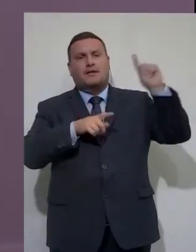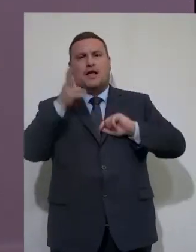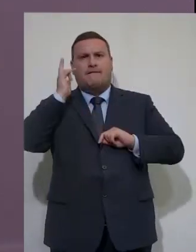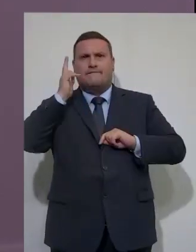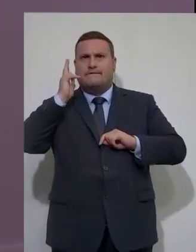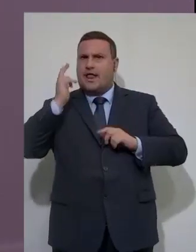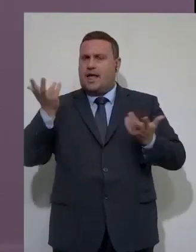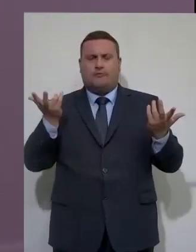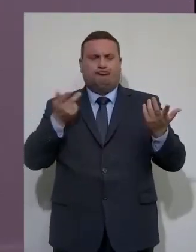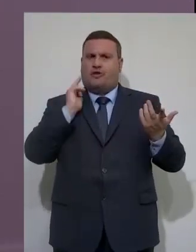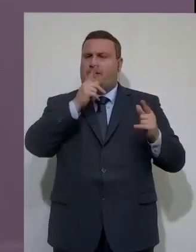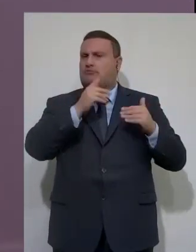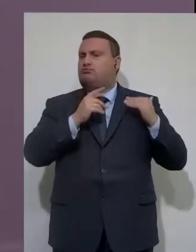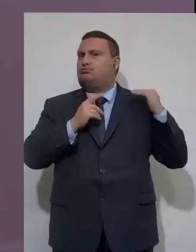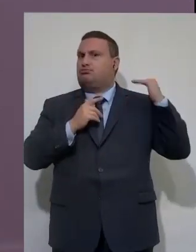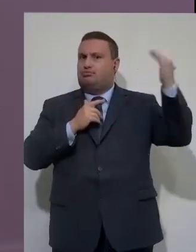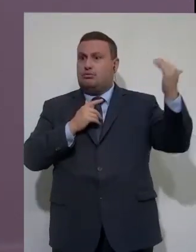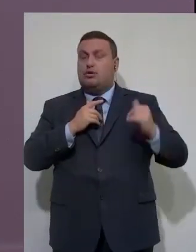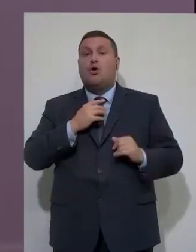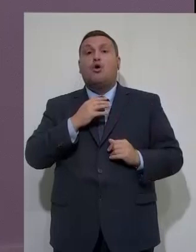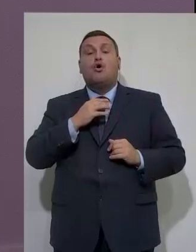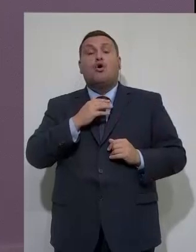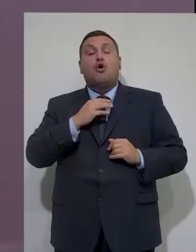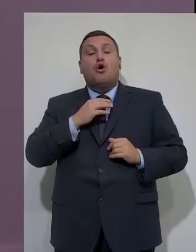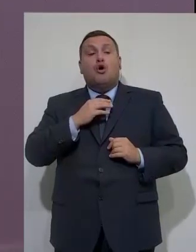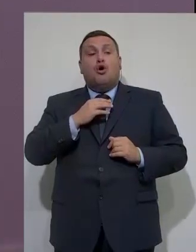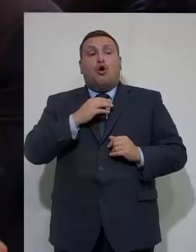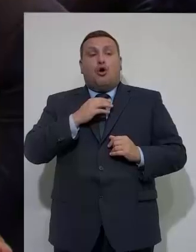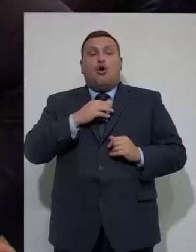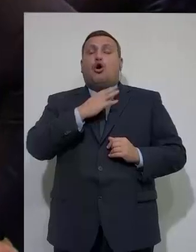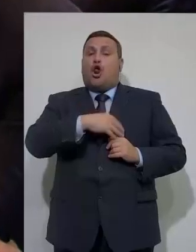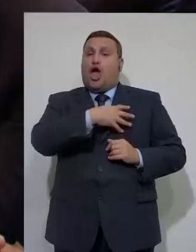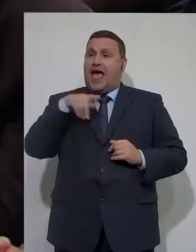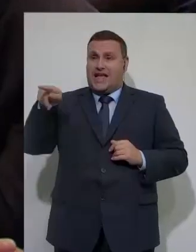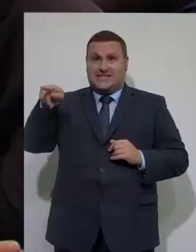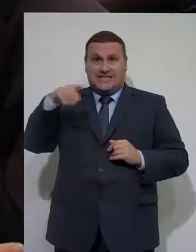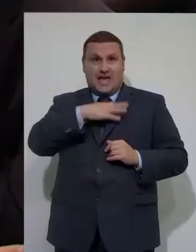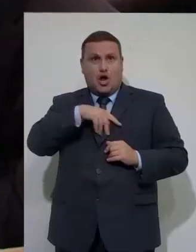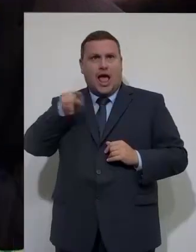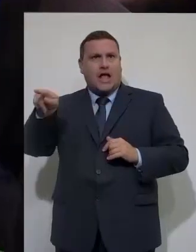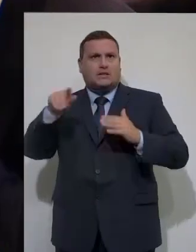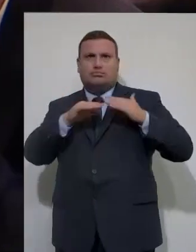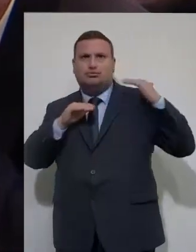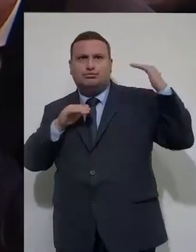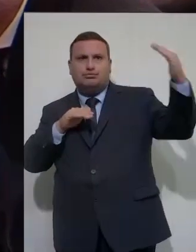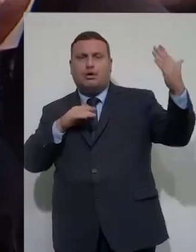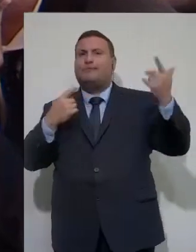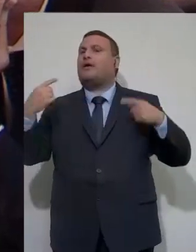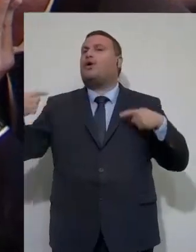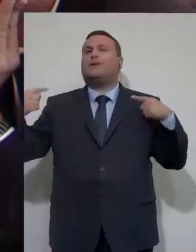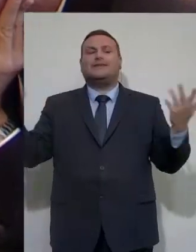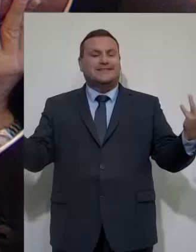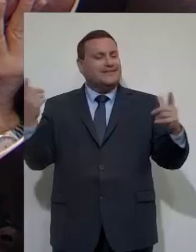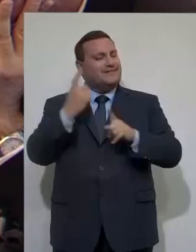questo segmento, la Croazia e non solo. Ecco, mantenere alta la competitività significa mantenere per il